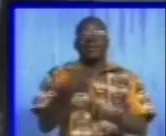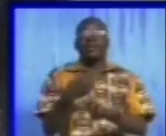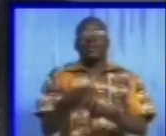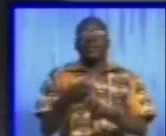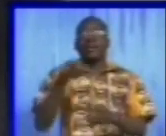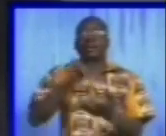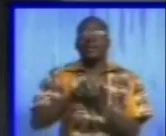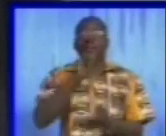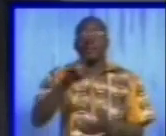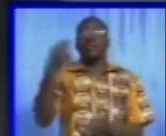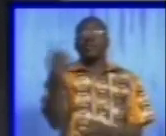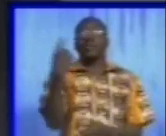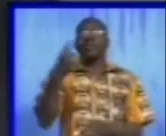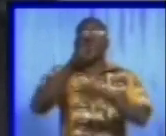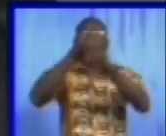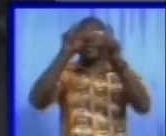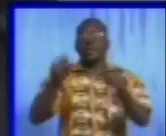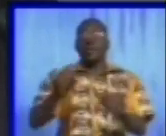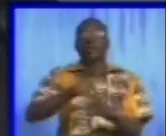toujours les questions de formation,